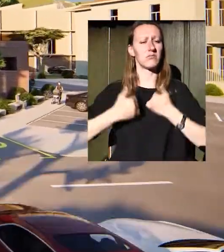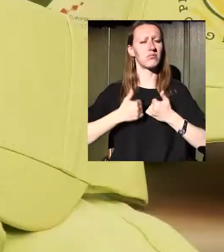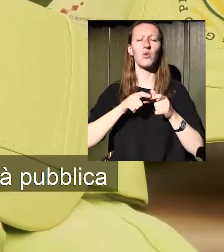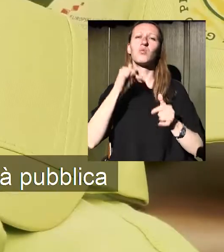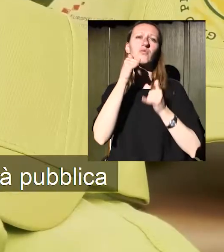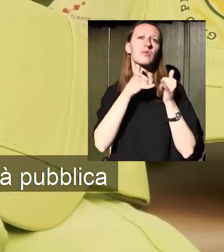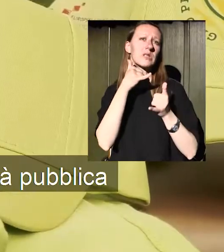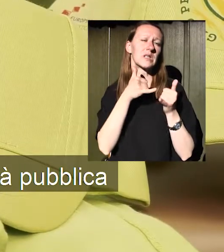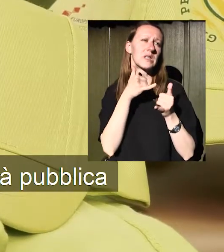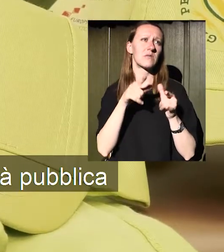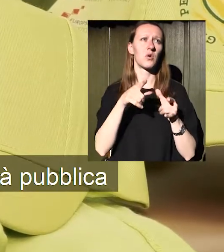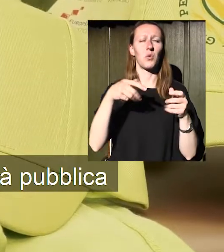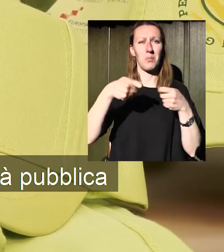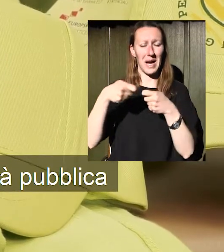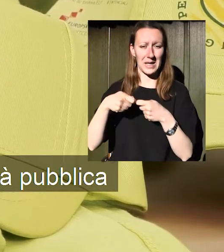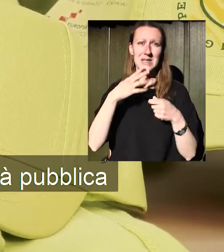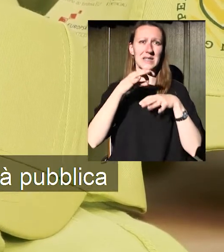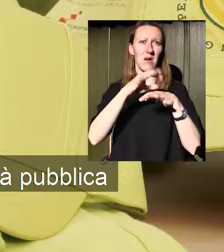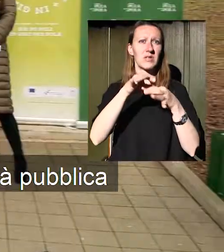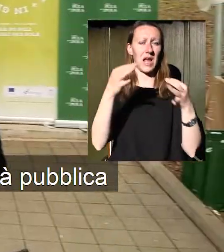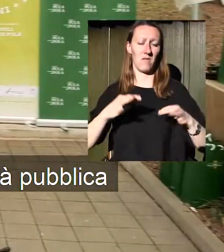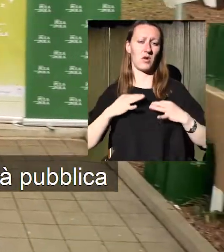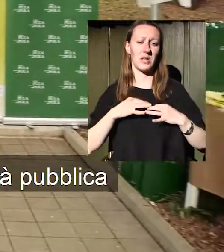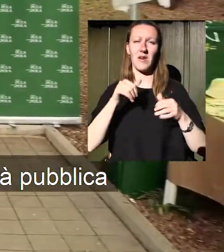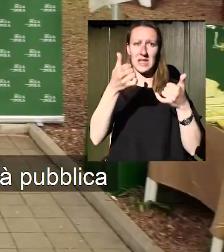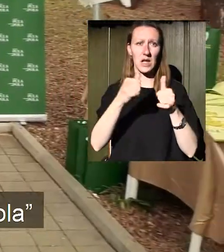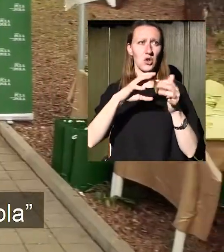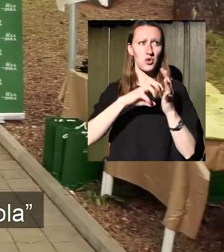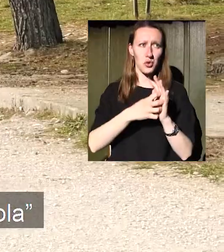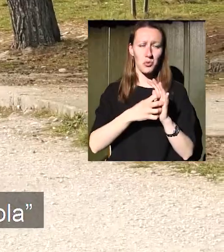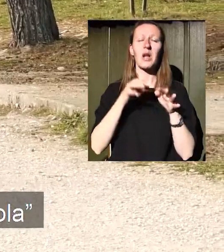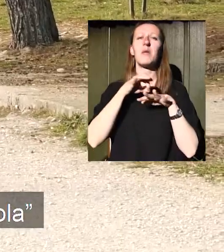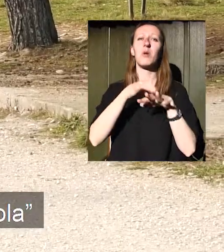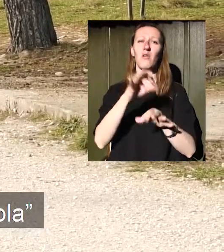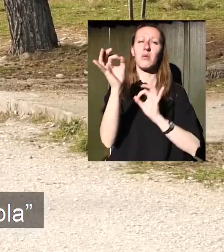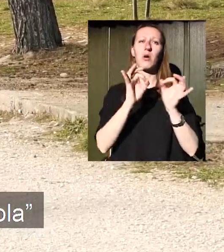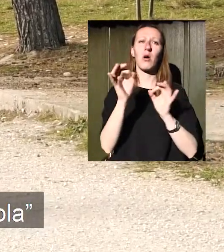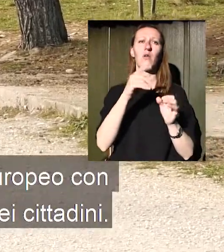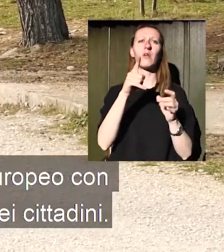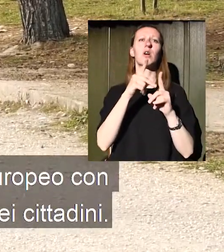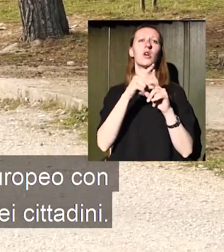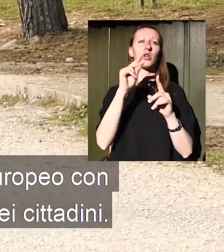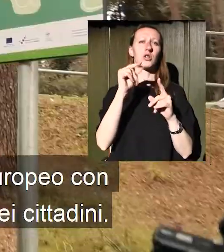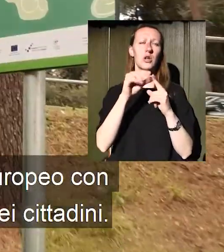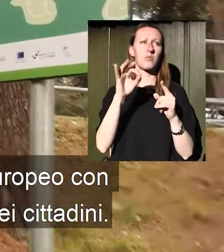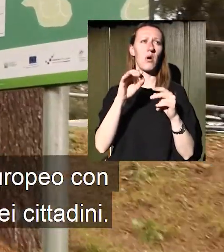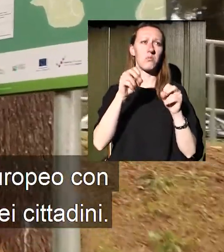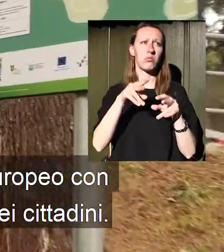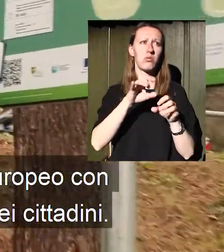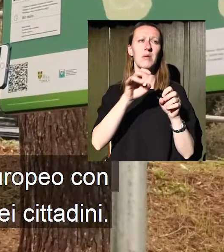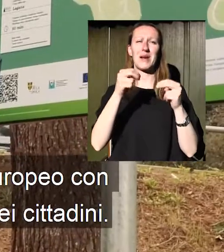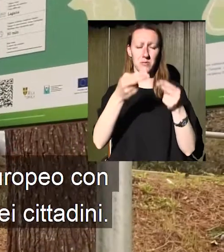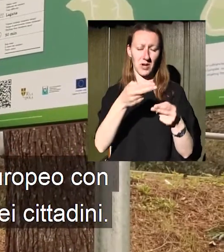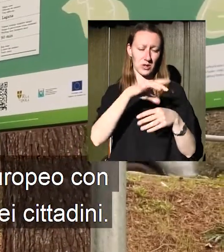turizmu. U partnerstvu sa Zavodom za javno zdravstvo Istarske županije provodimo projekt Džir po Puli, bespovratnim sredstvima